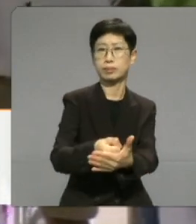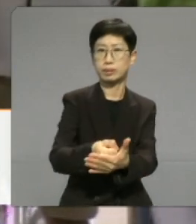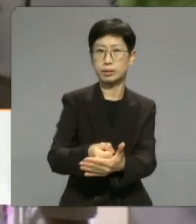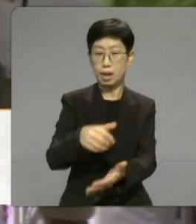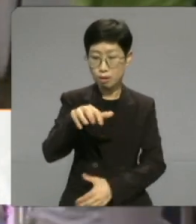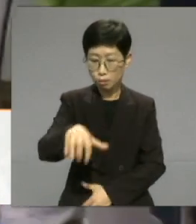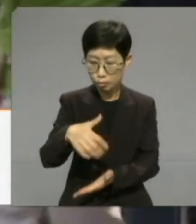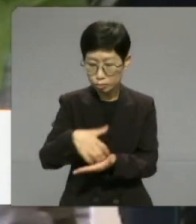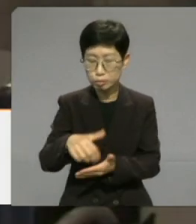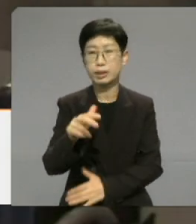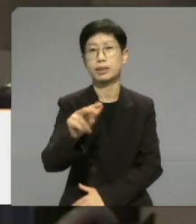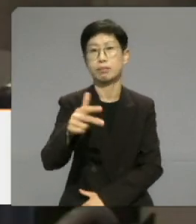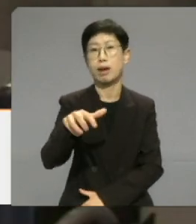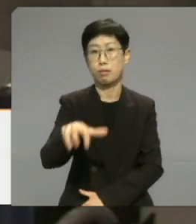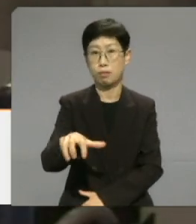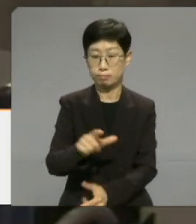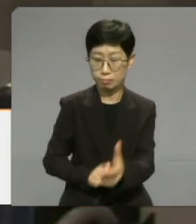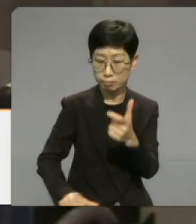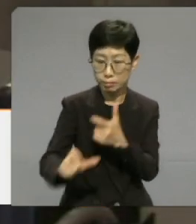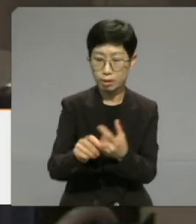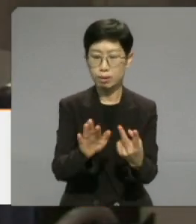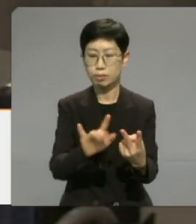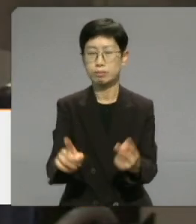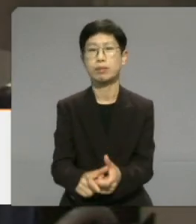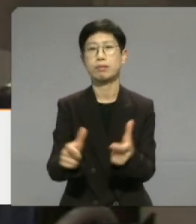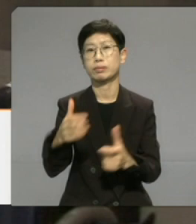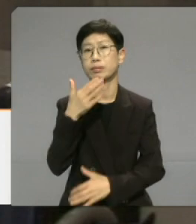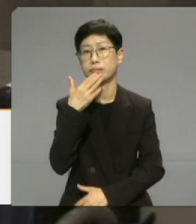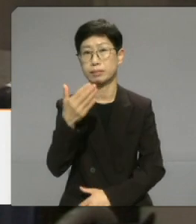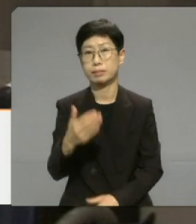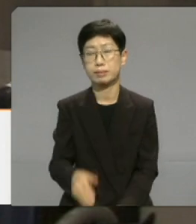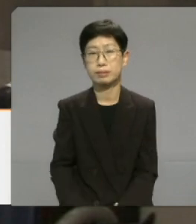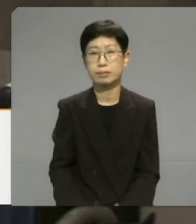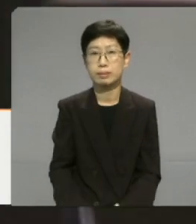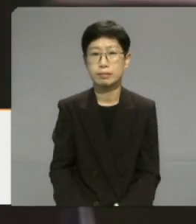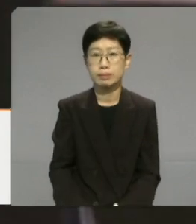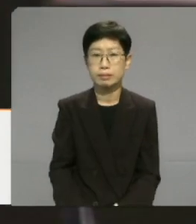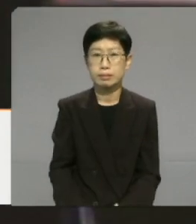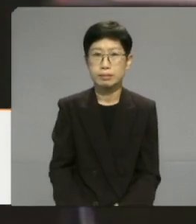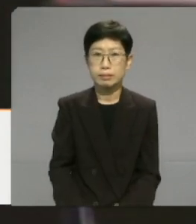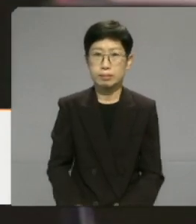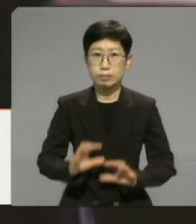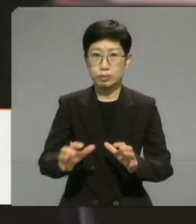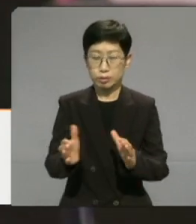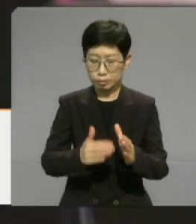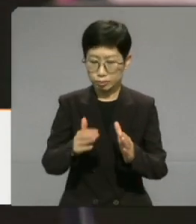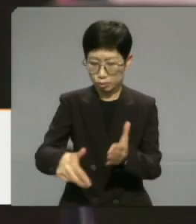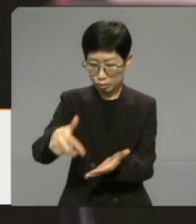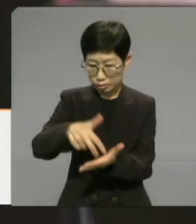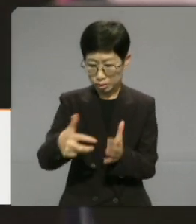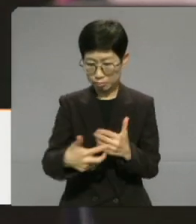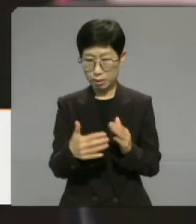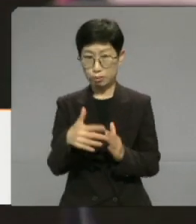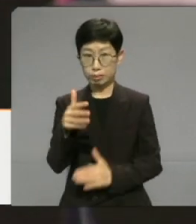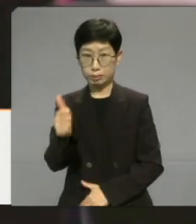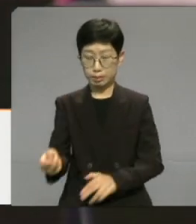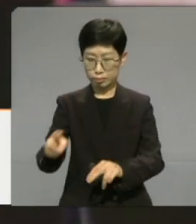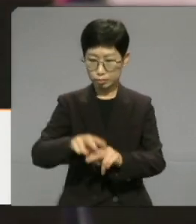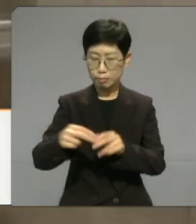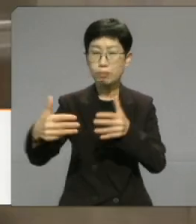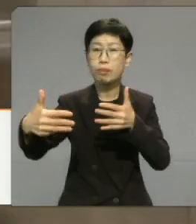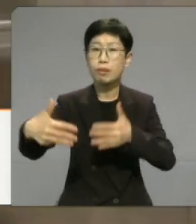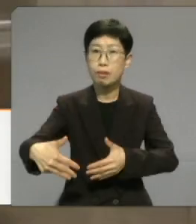700 곳인데이를 두 배로 확대할 가능성이 있습니다 전체 국공립과 공적 병원의 병원장 취입